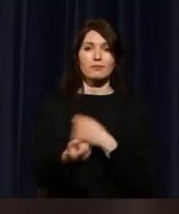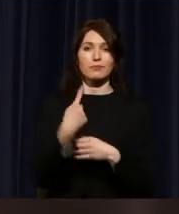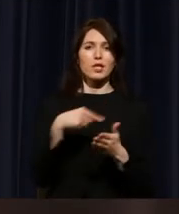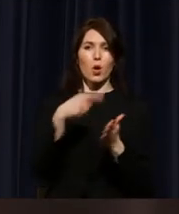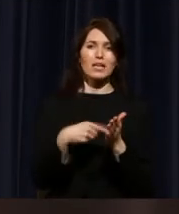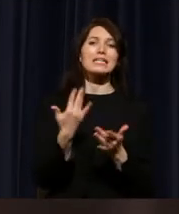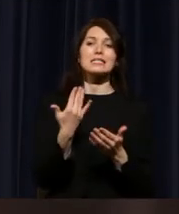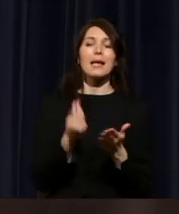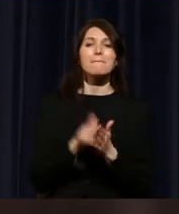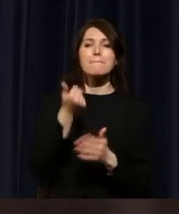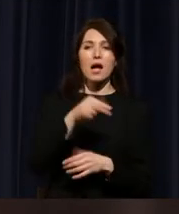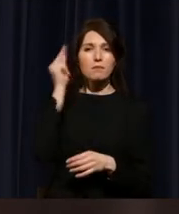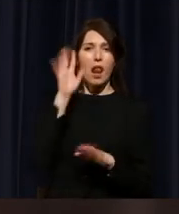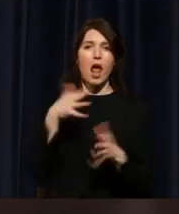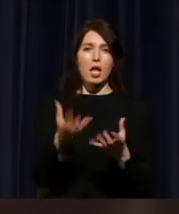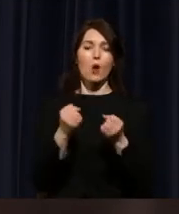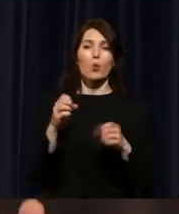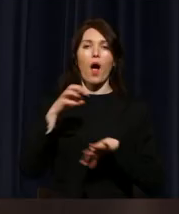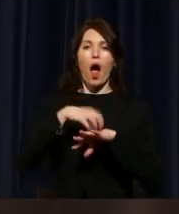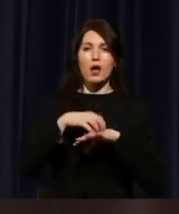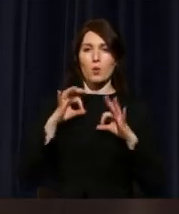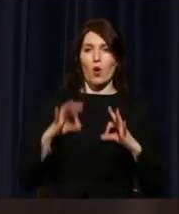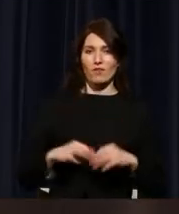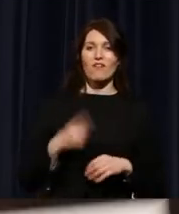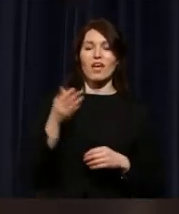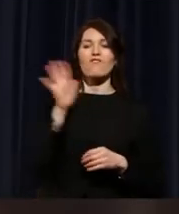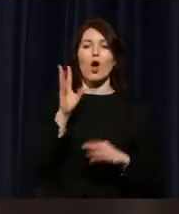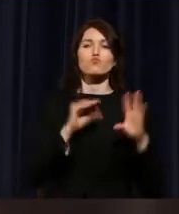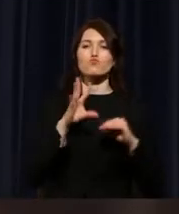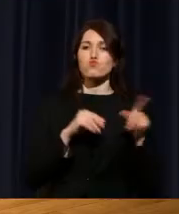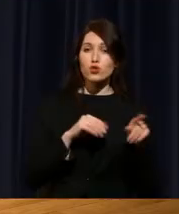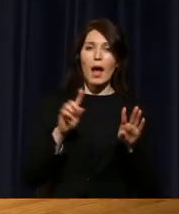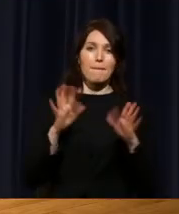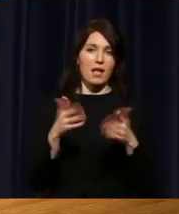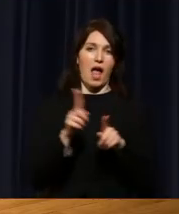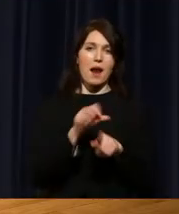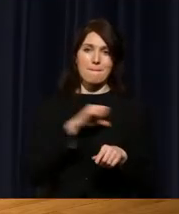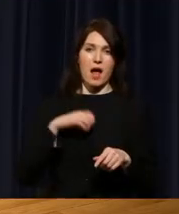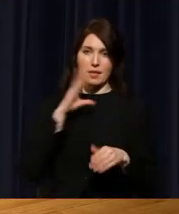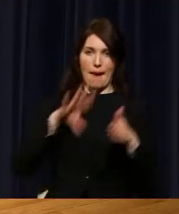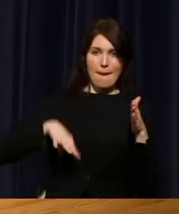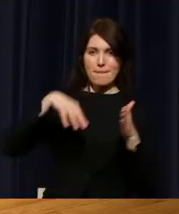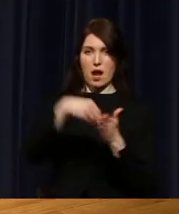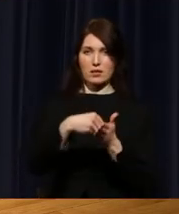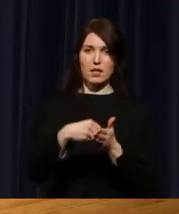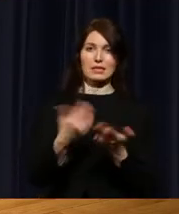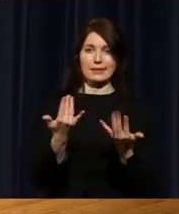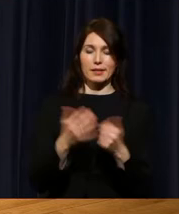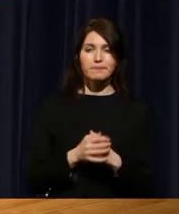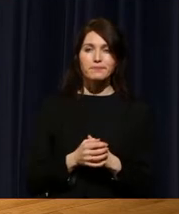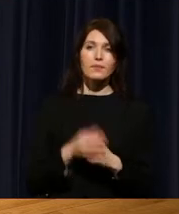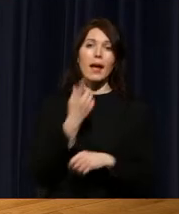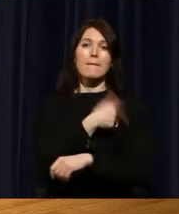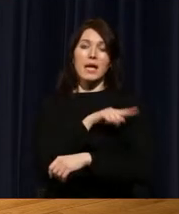maksā studijas, lai iegūtu ārsta profesijas, jo viena lieta ir budžeta vietas, bet var jau taču arī pats maksāt, vai ne? Jā,